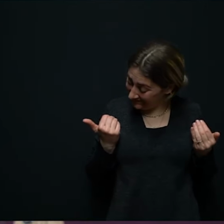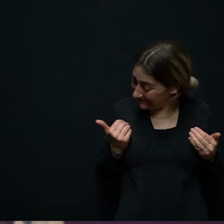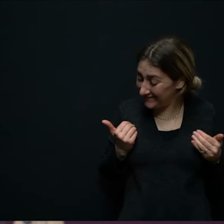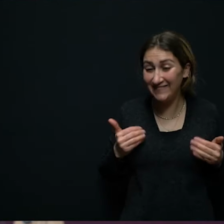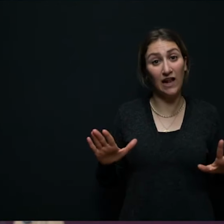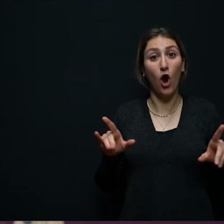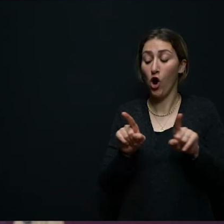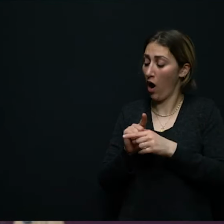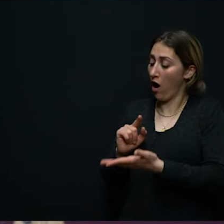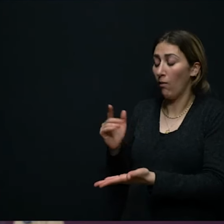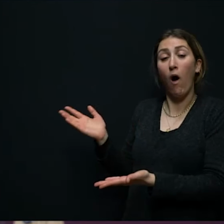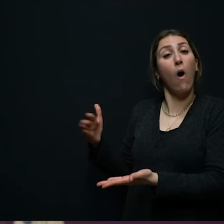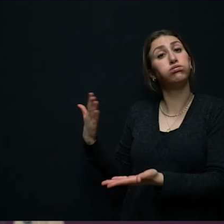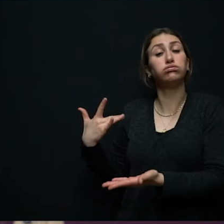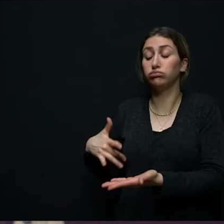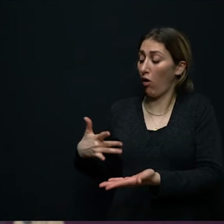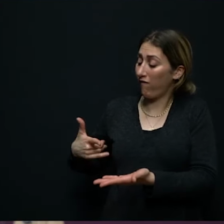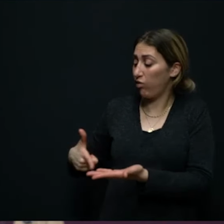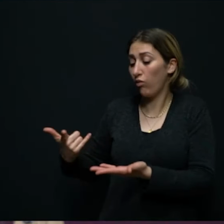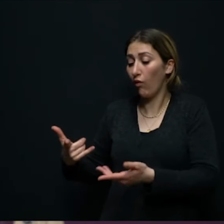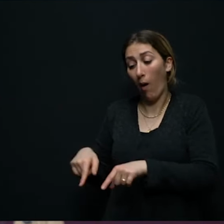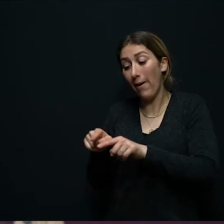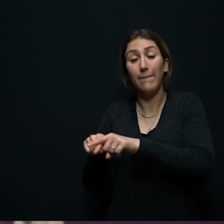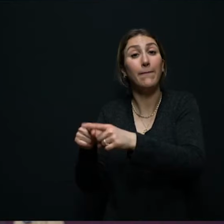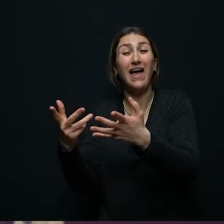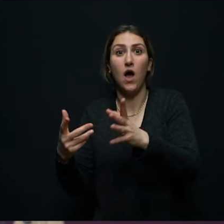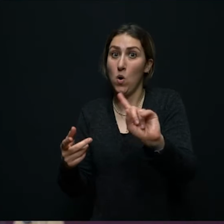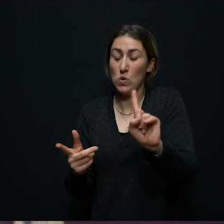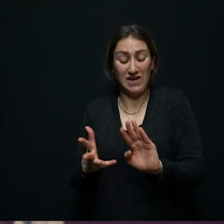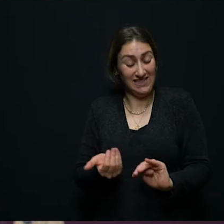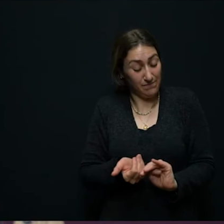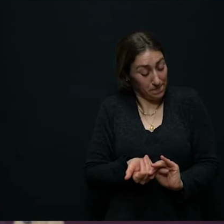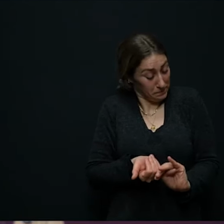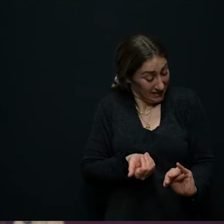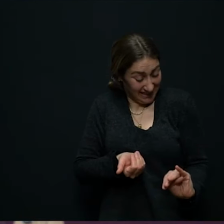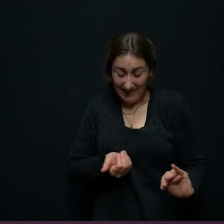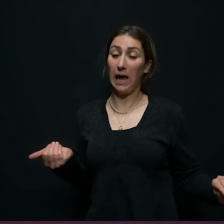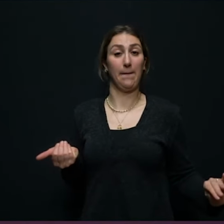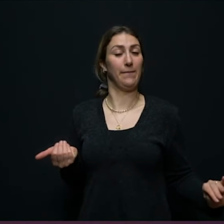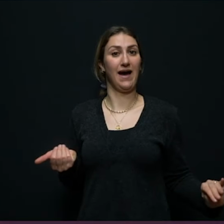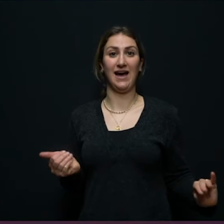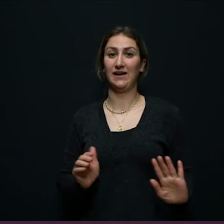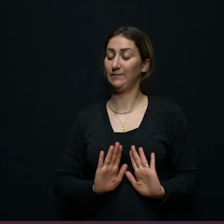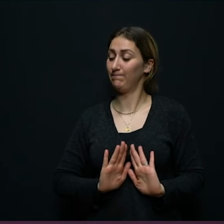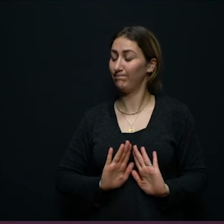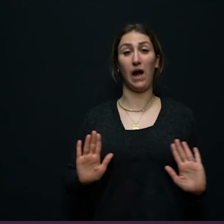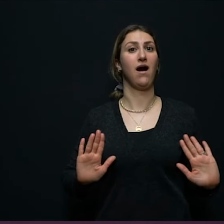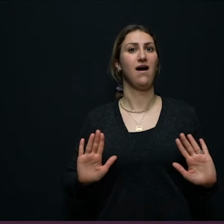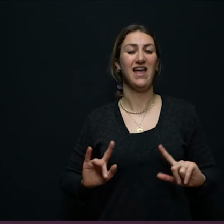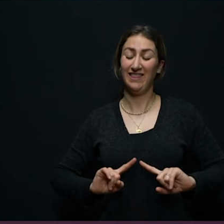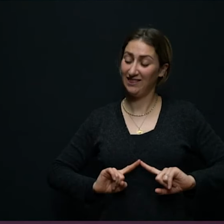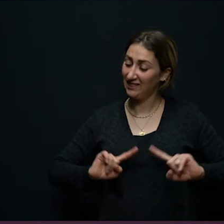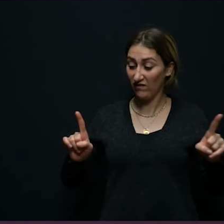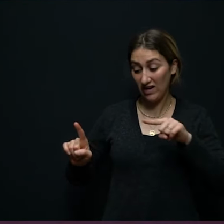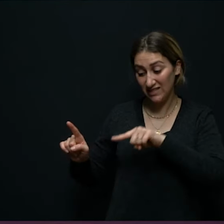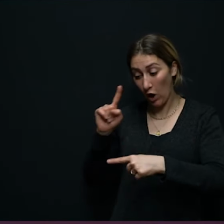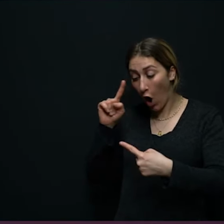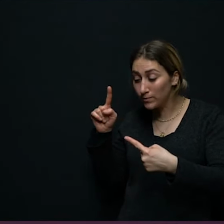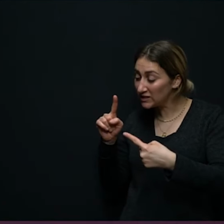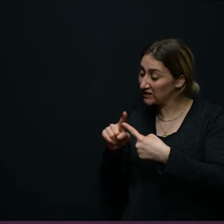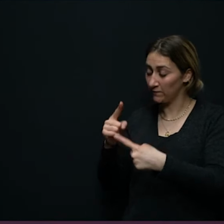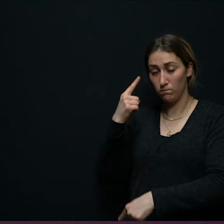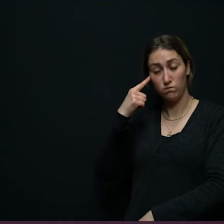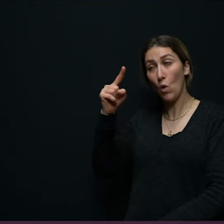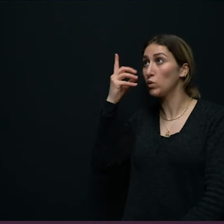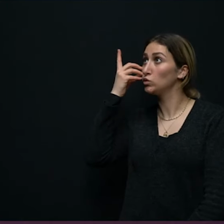profane c'était des personnes ou des choses qui étaient mises à part pour dieu on les appelait